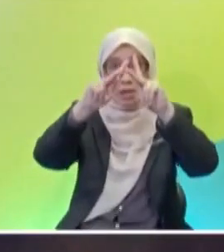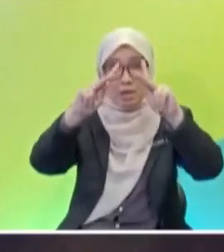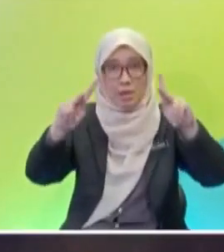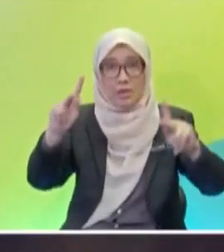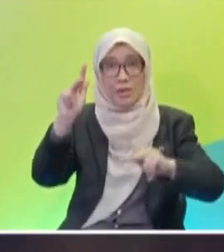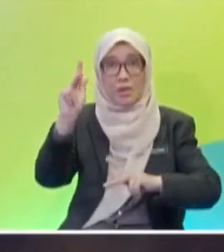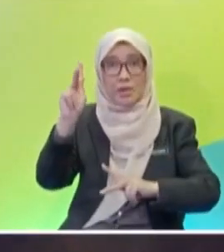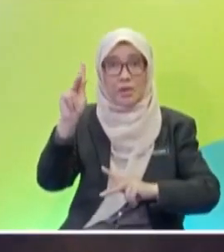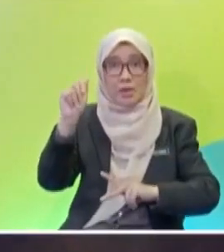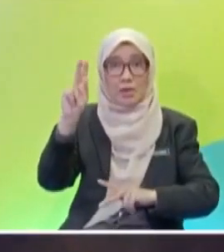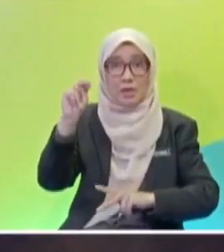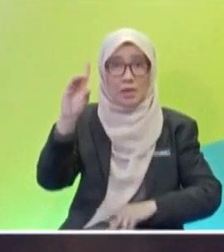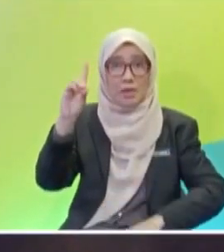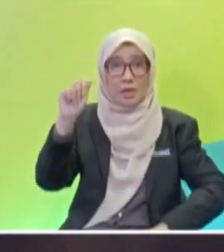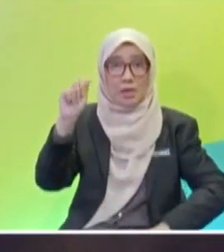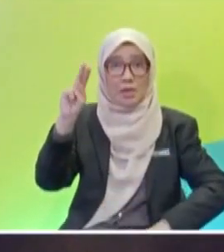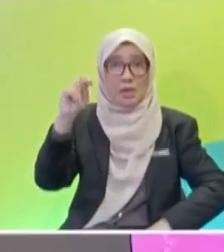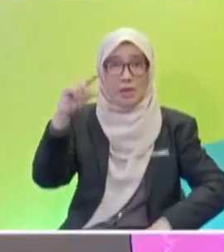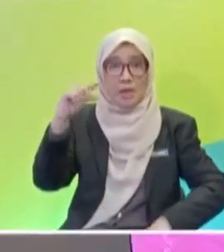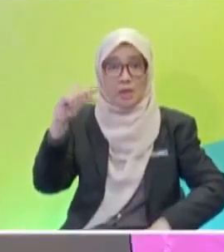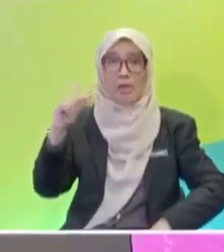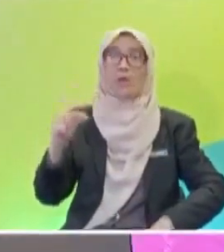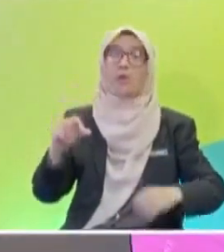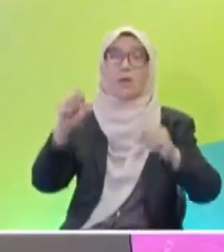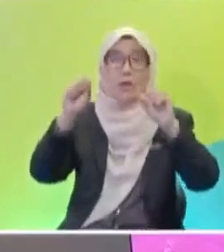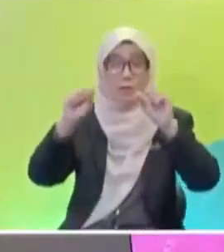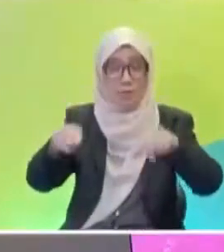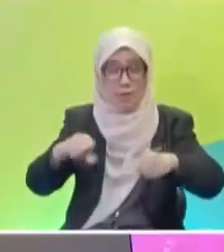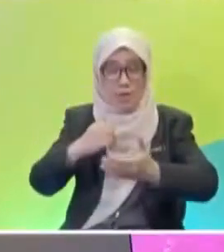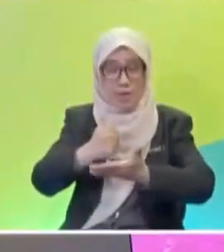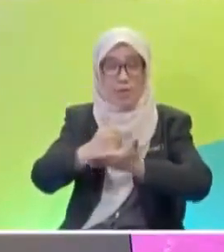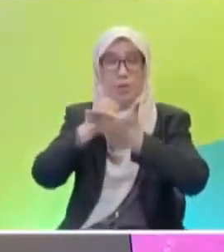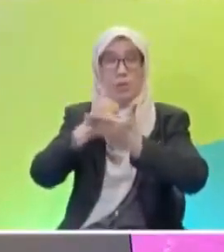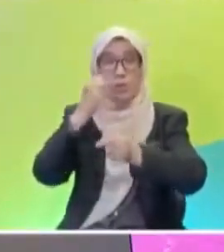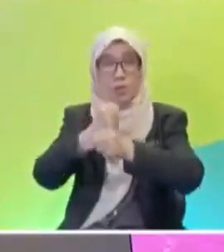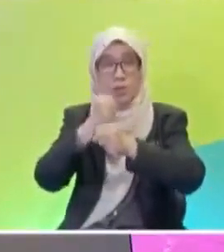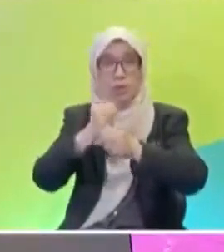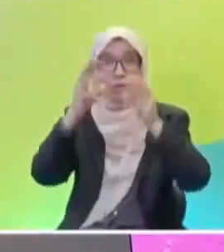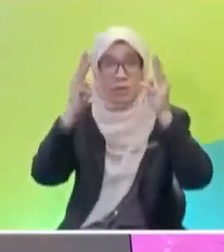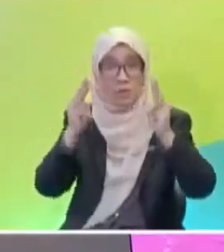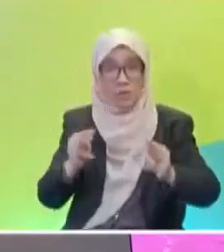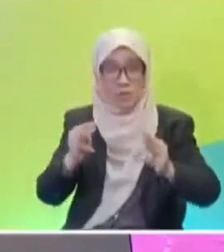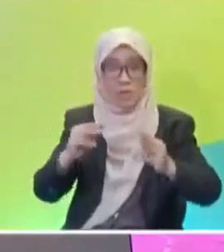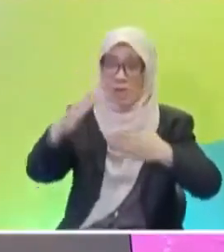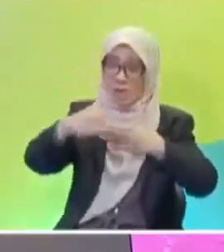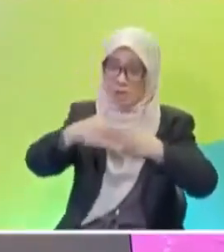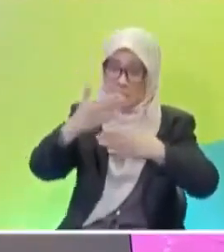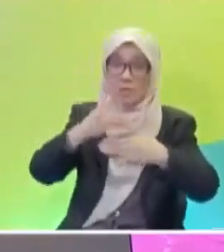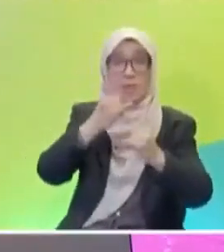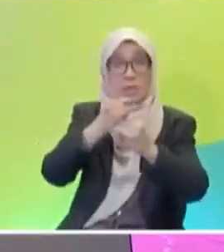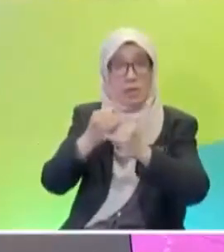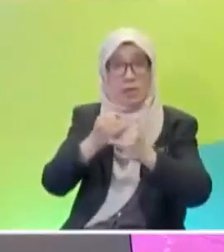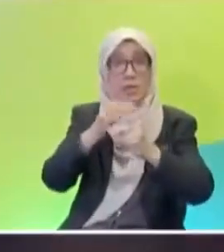dapat membantu pekerjaan manusia sehingga itu hewan ternakkan dan juga mudah dipelihara dan